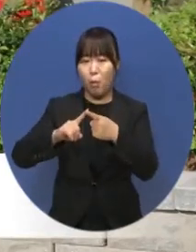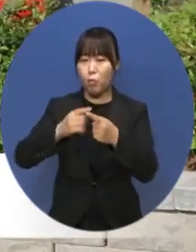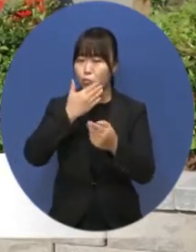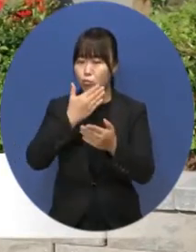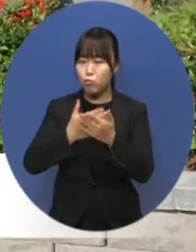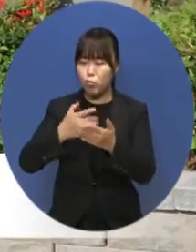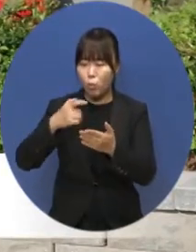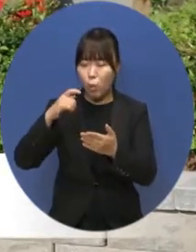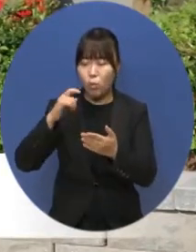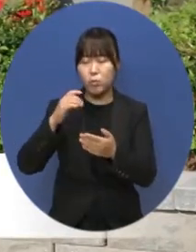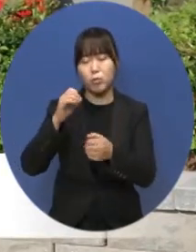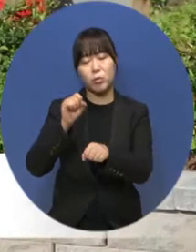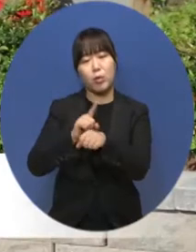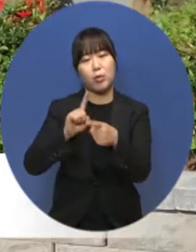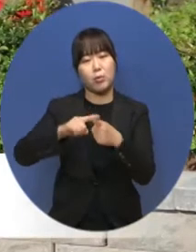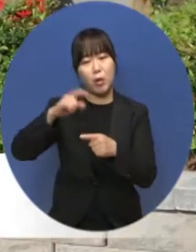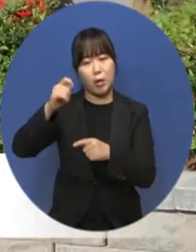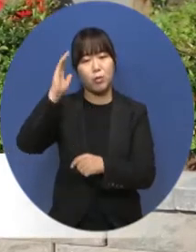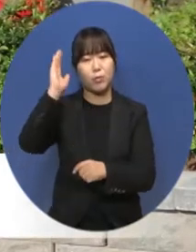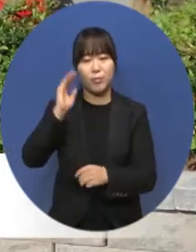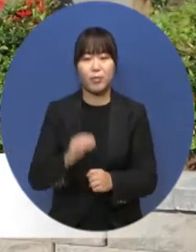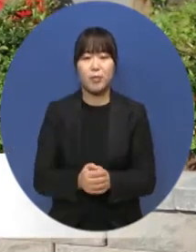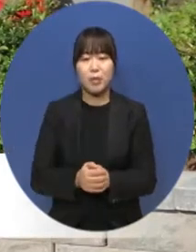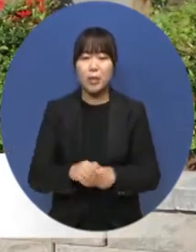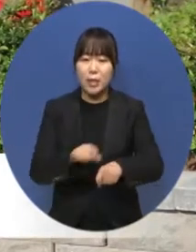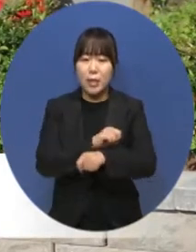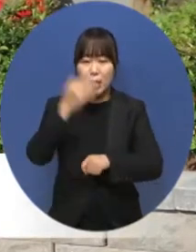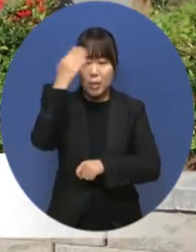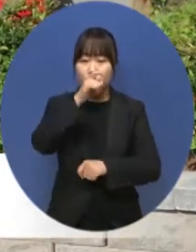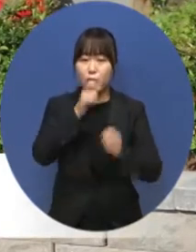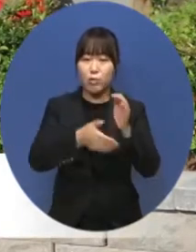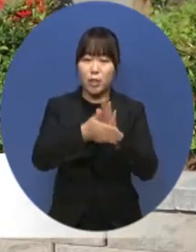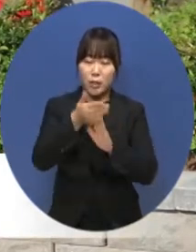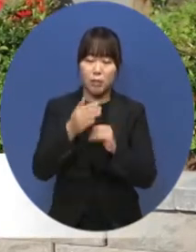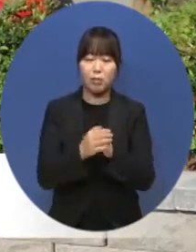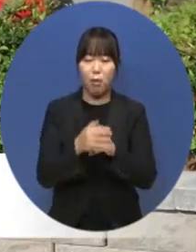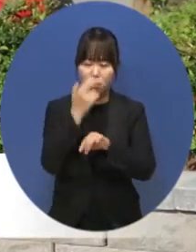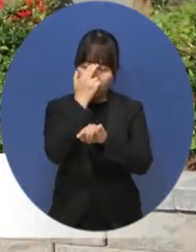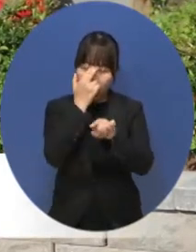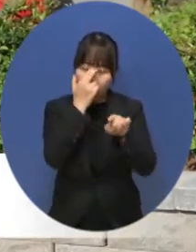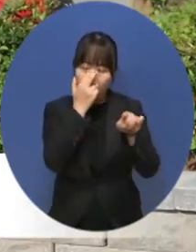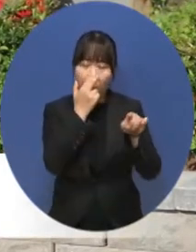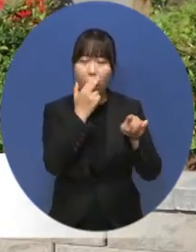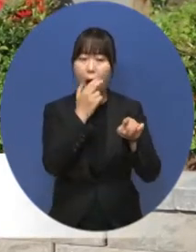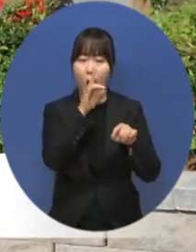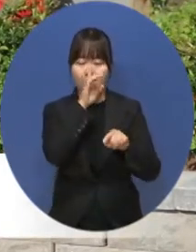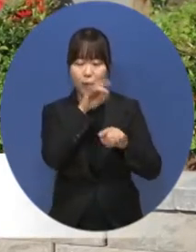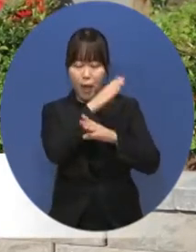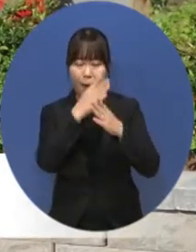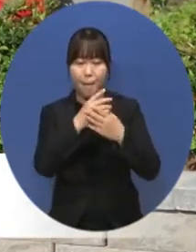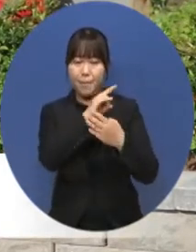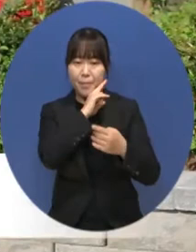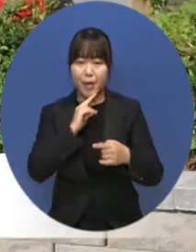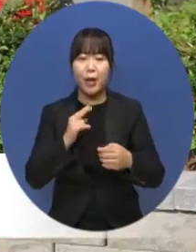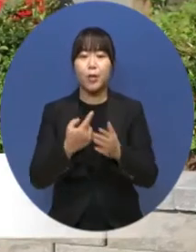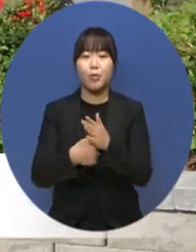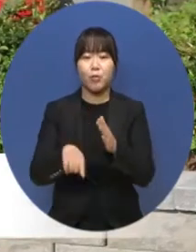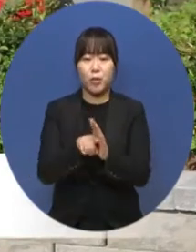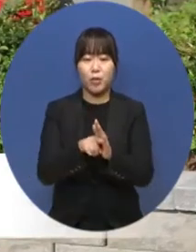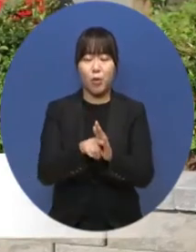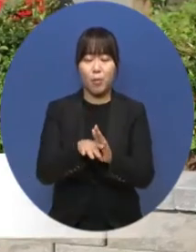강조하고 있는 추세입니다. 특히 여수시는 무장애 도시 조성의 선도